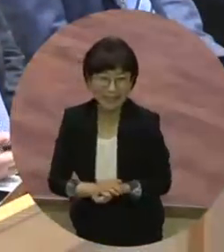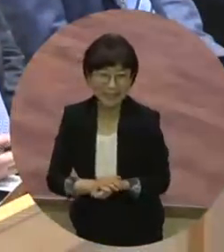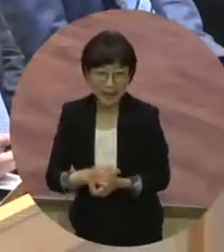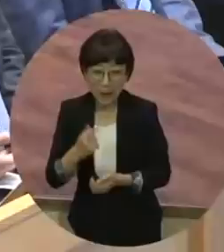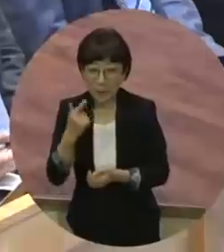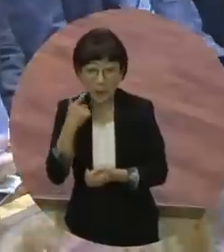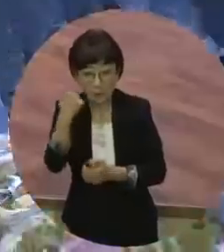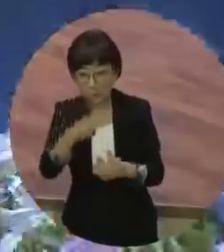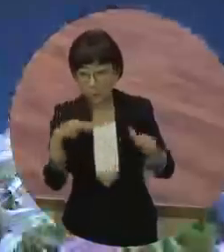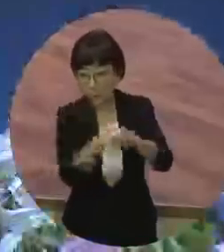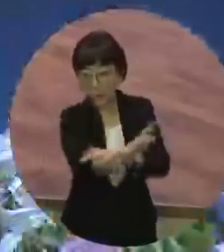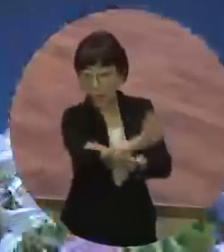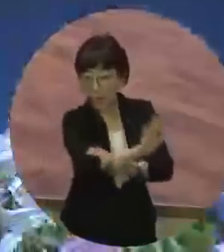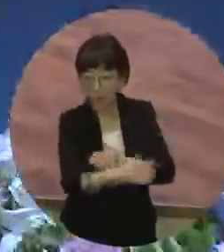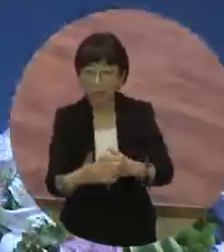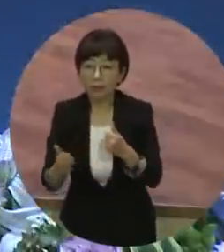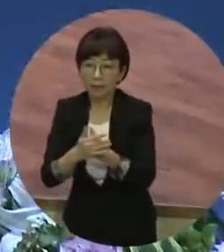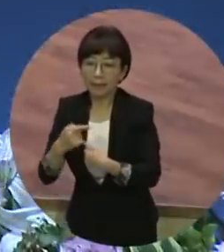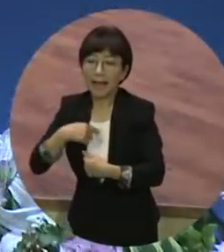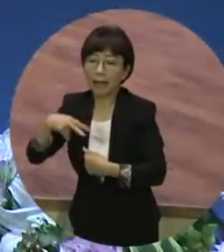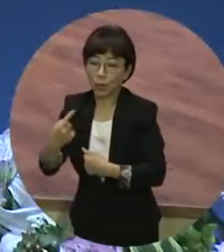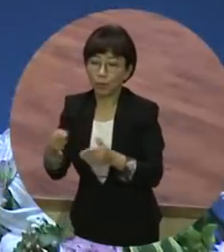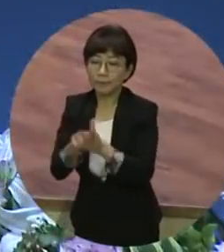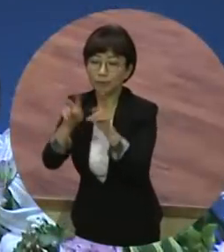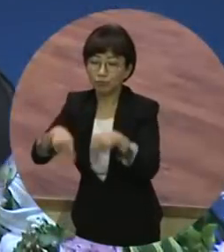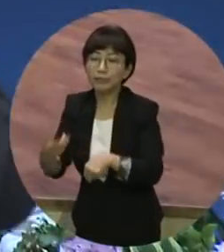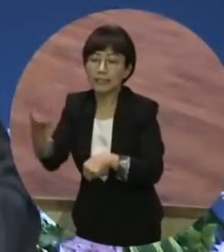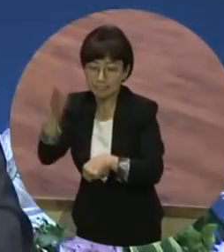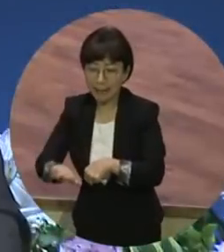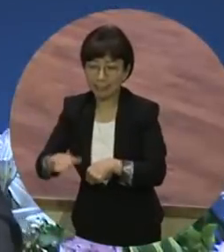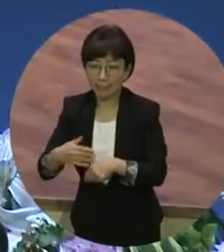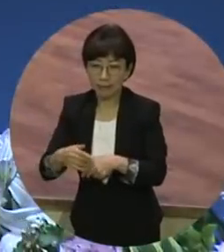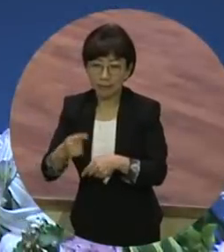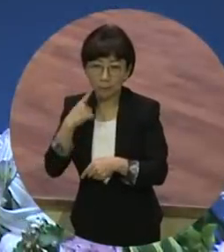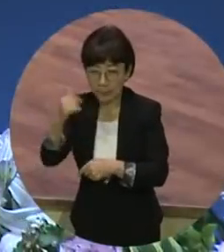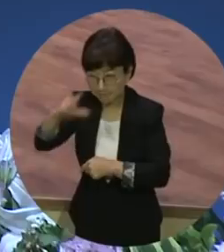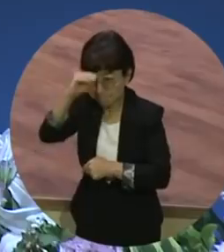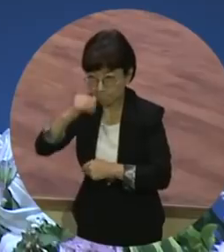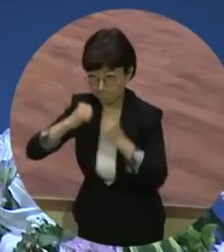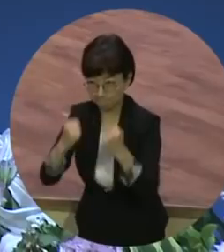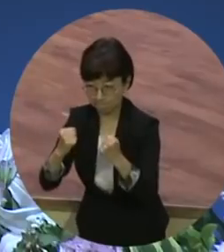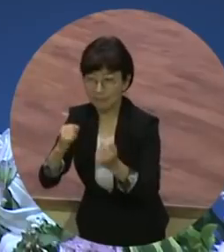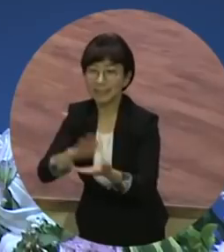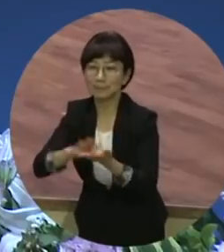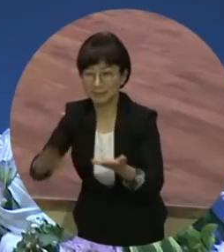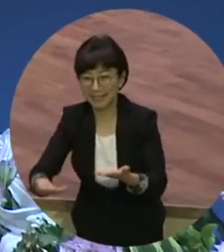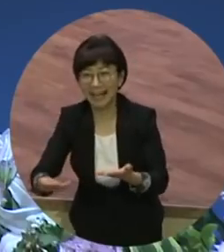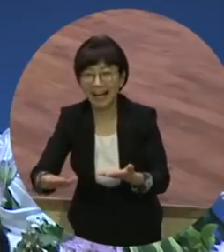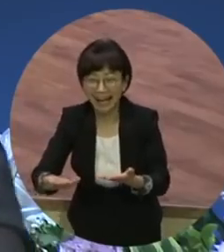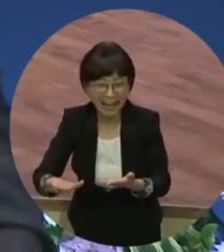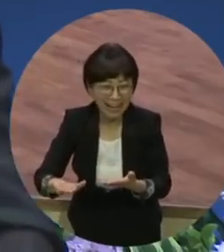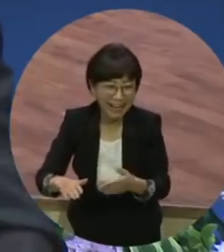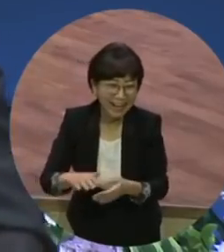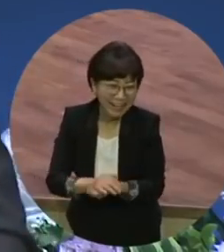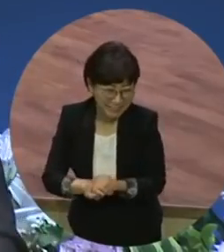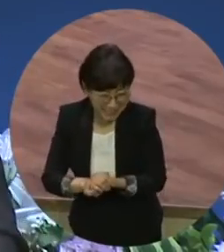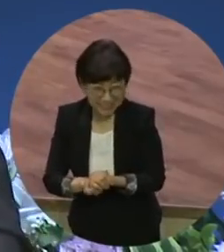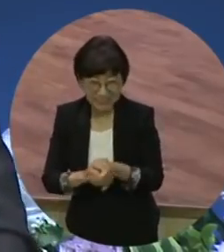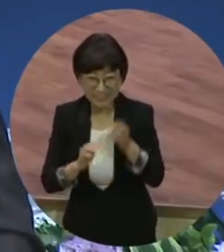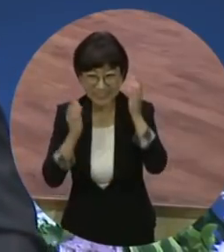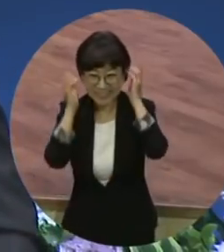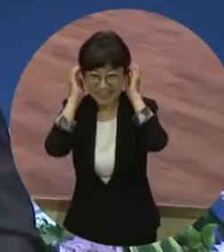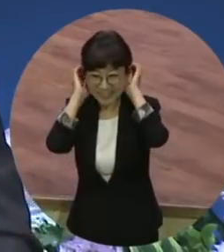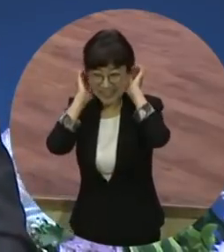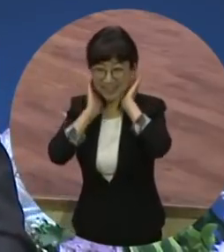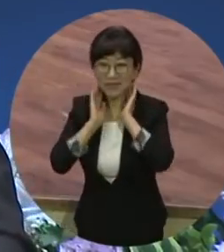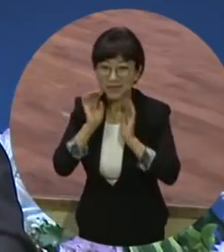내가 나가냐. 둘이 손잡고 7.1 견딘 거야. 야, 이게 목사의 정체성. 장로라는